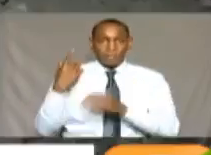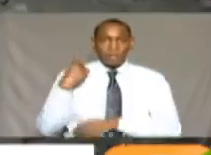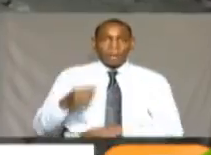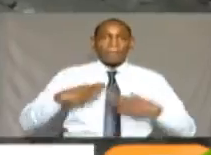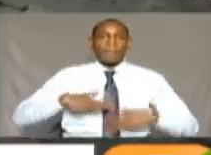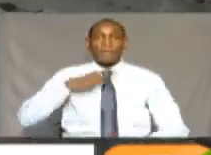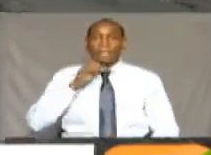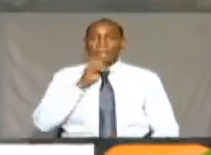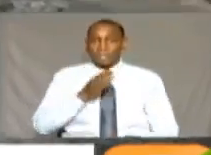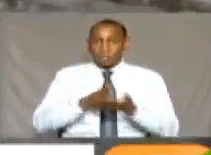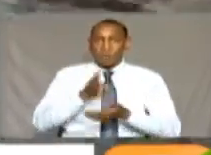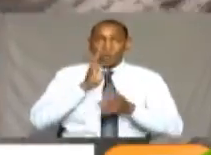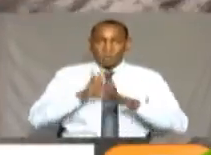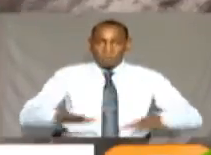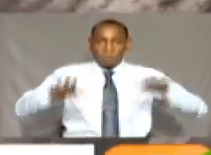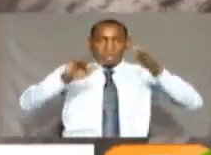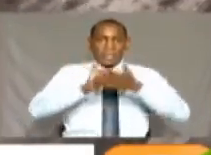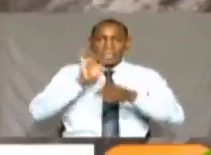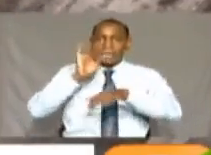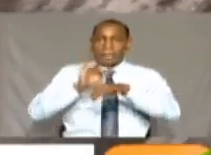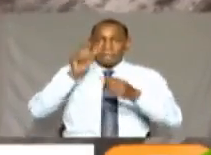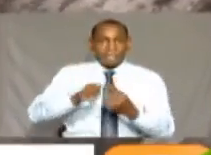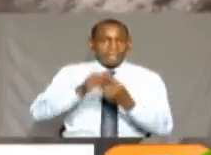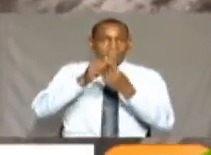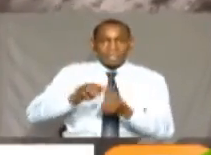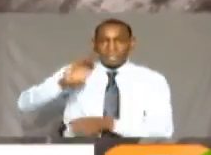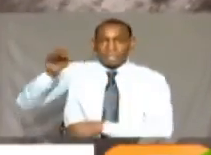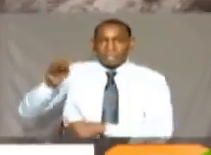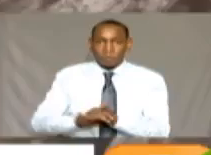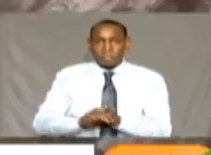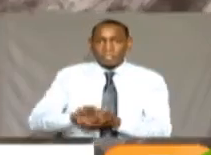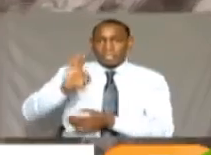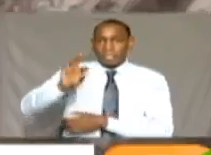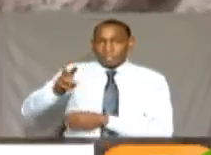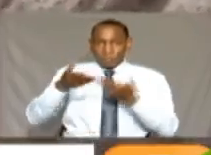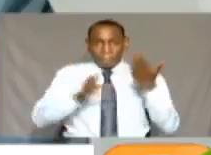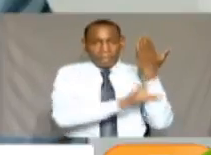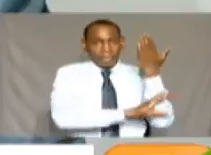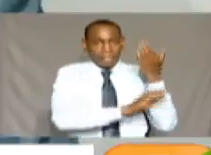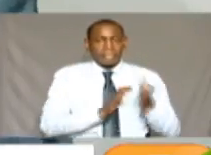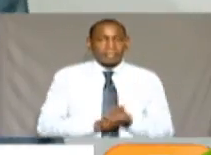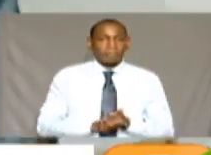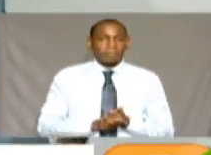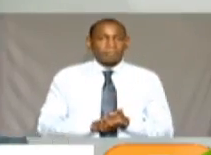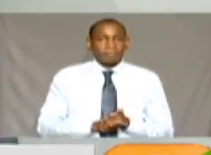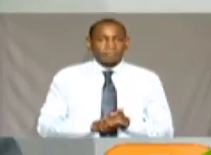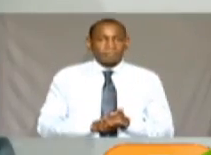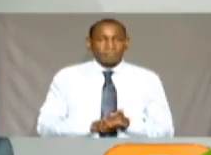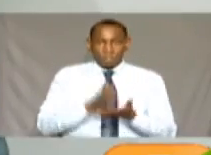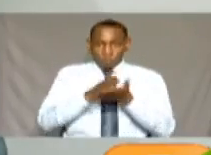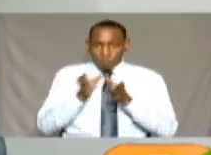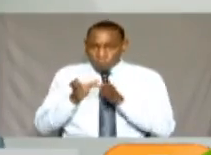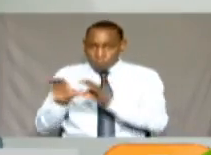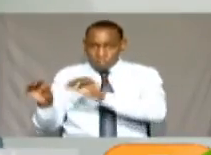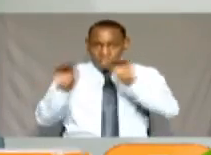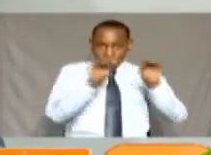walioangamia kwenye mafuriko ambayo yameathiri haswa kaunti 32 nchini. Those that have been displaced